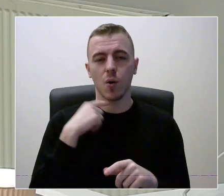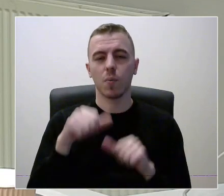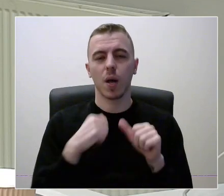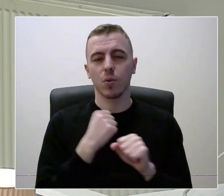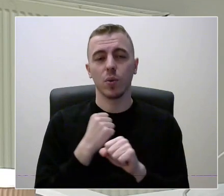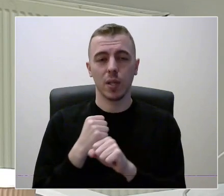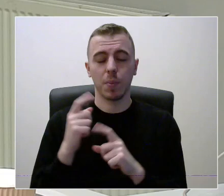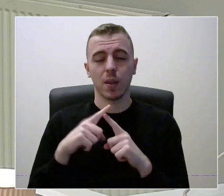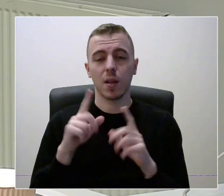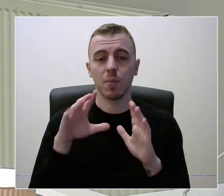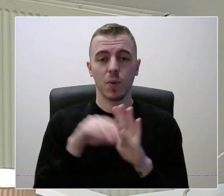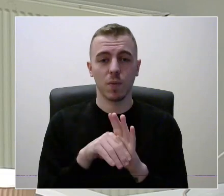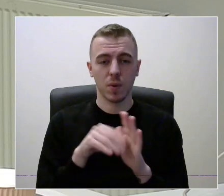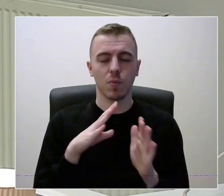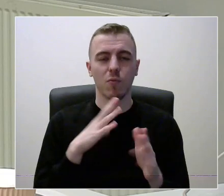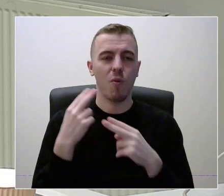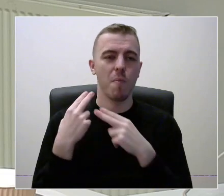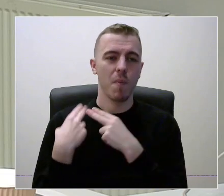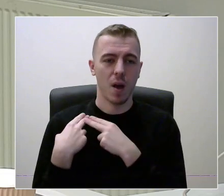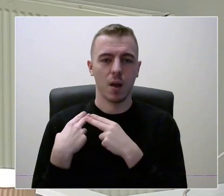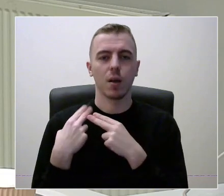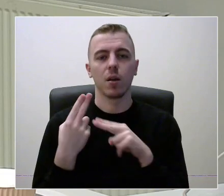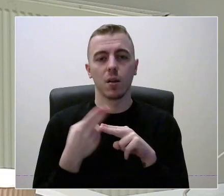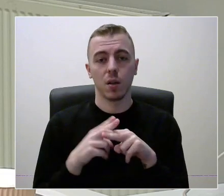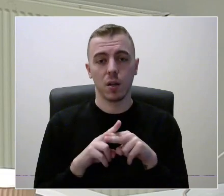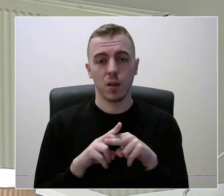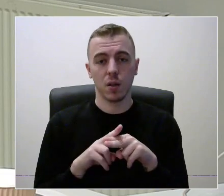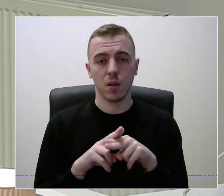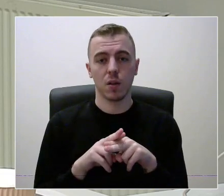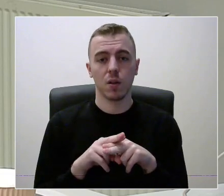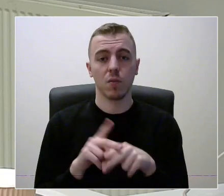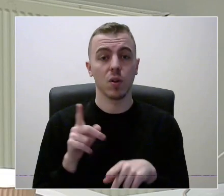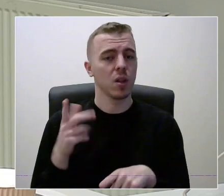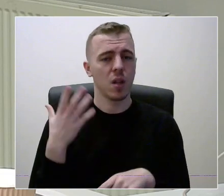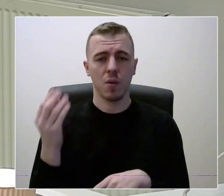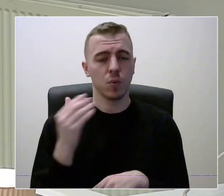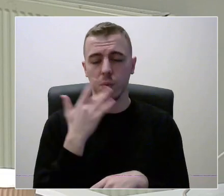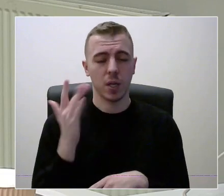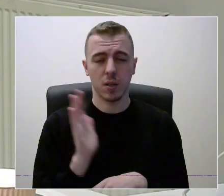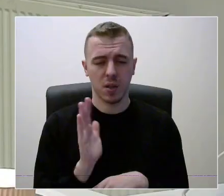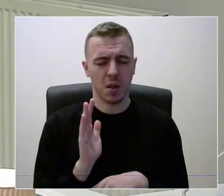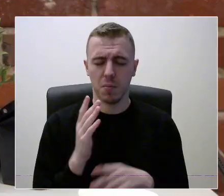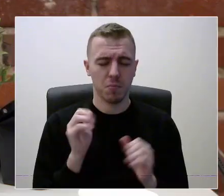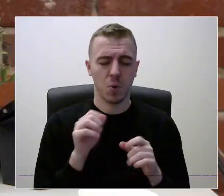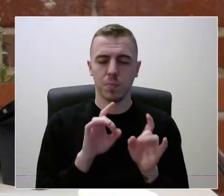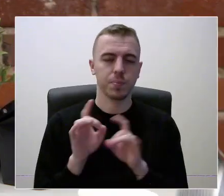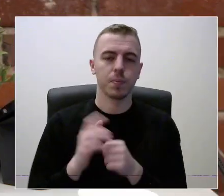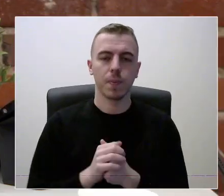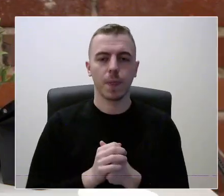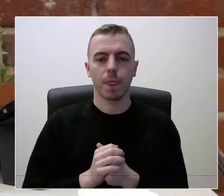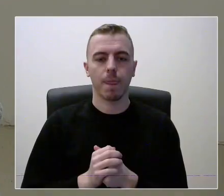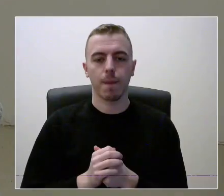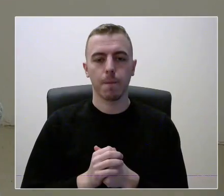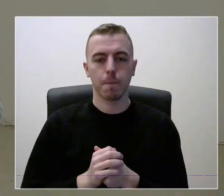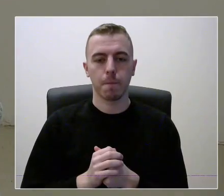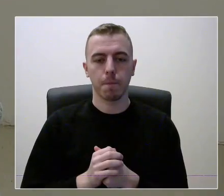taryboje, yra ėję pareigas tam tikras. Ir... Ne tik jūsų partijai? Ne tik mūsų partijai. Kaip jūs, gerbiamas Vytautai?